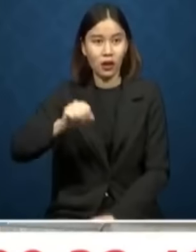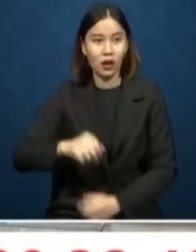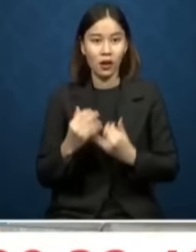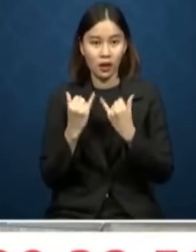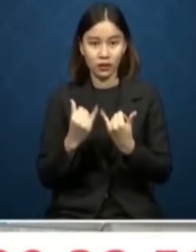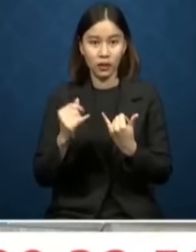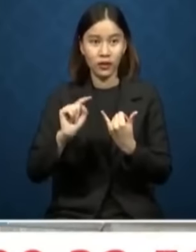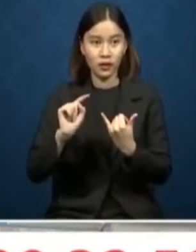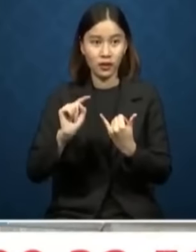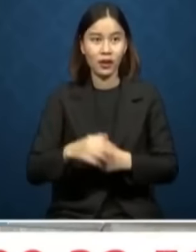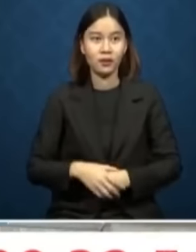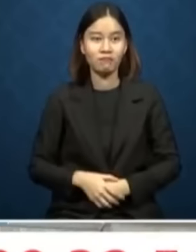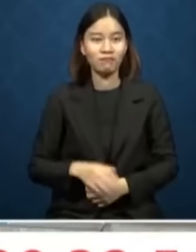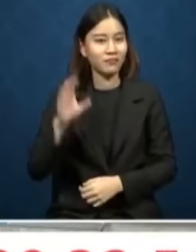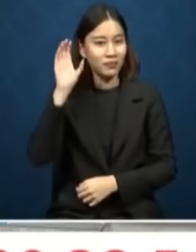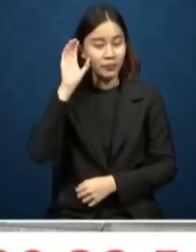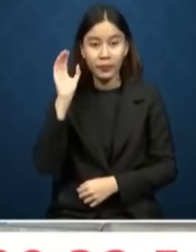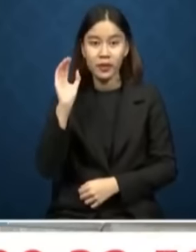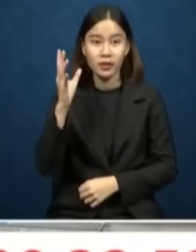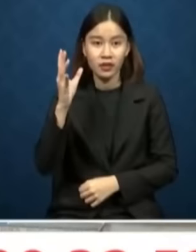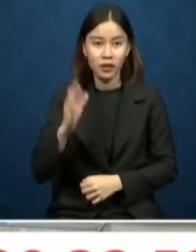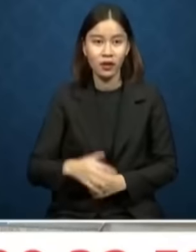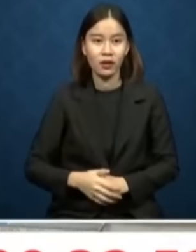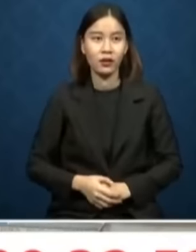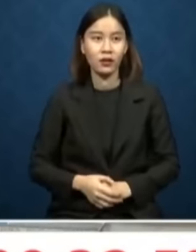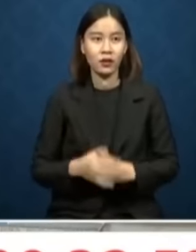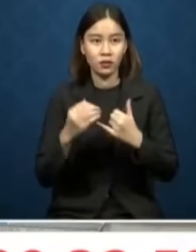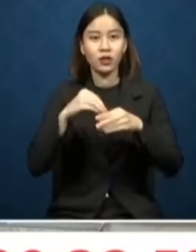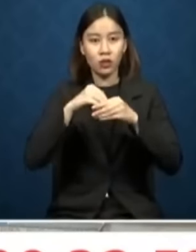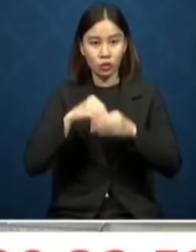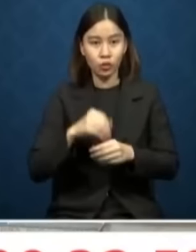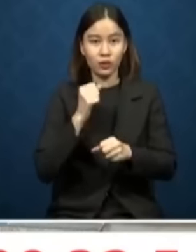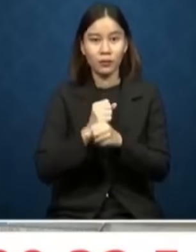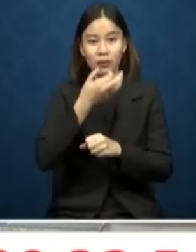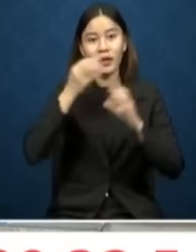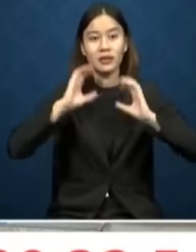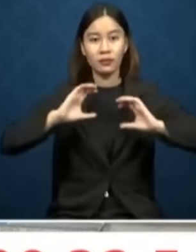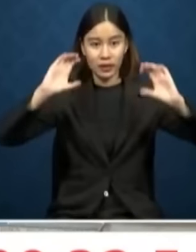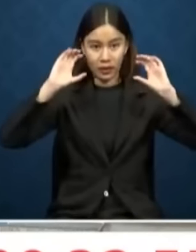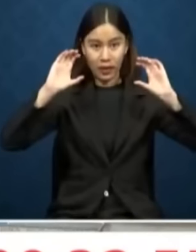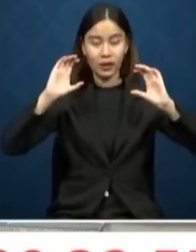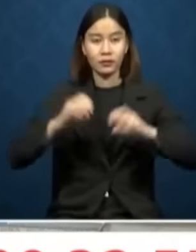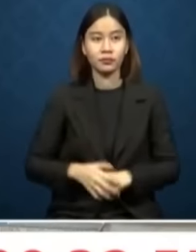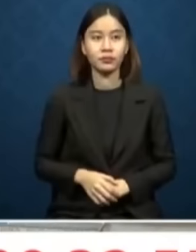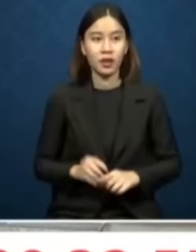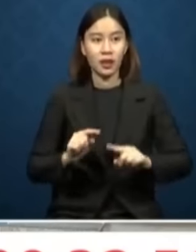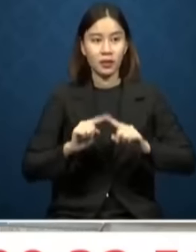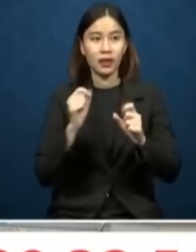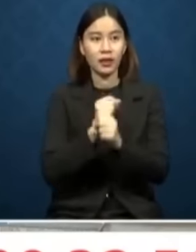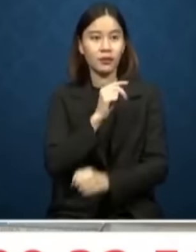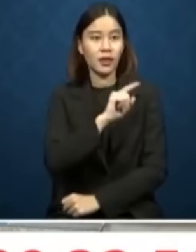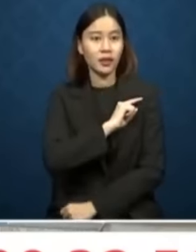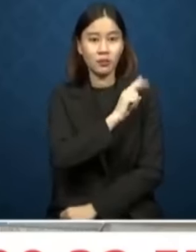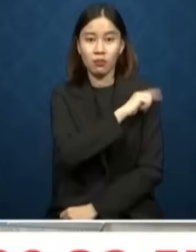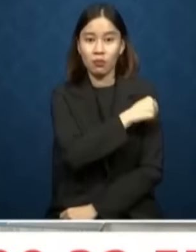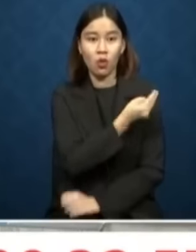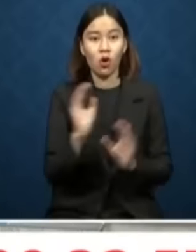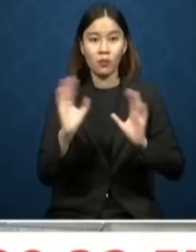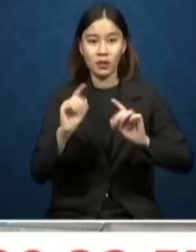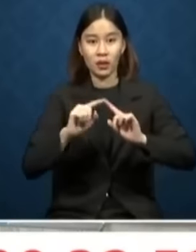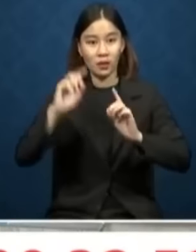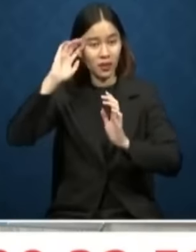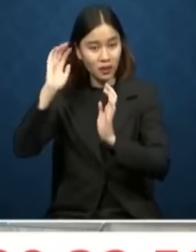จุบันคนหนึ่งไม่น่าเชื่อครับยังอยู่ในราชการแต่ไม่ได้ทำหน้าที่แพทย์แล้วเป็นพ